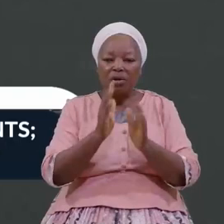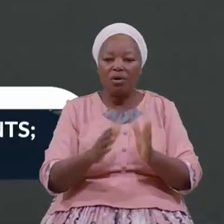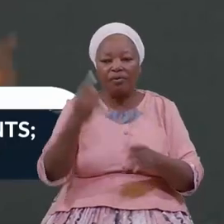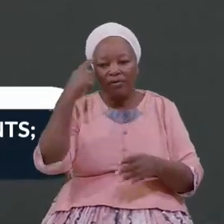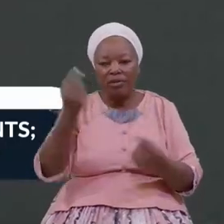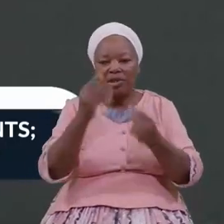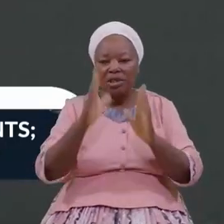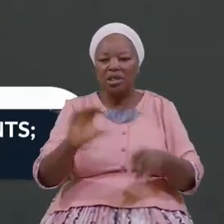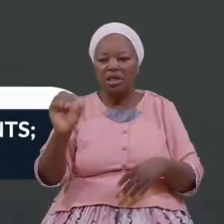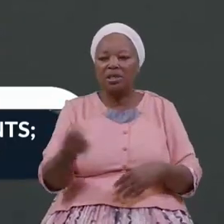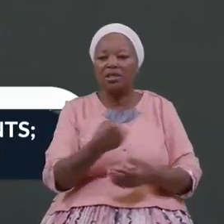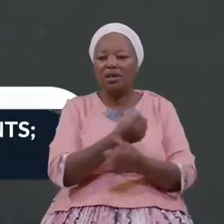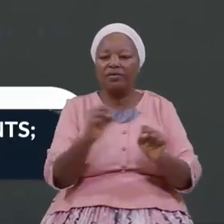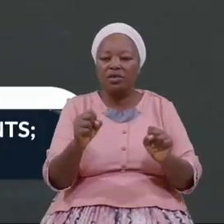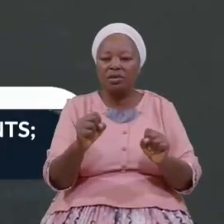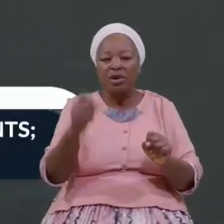pécheurs